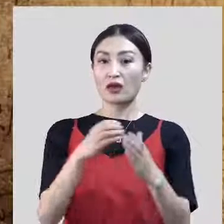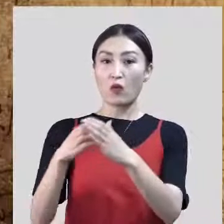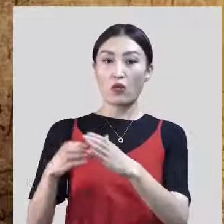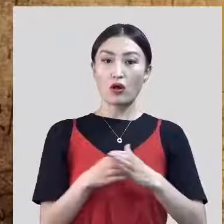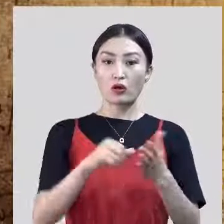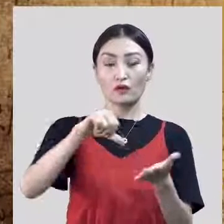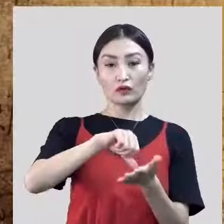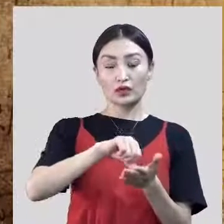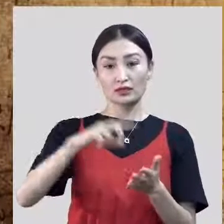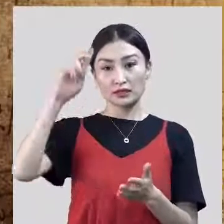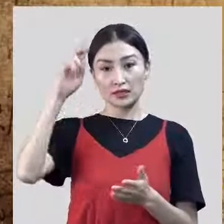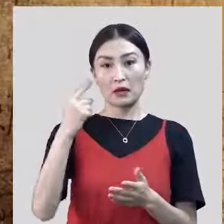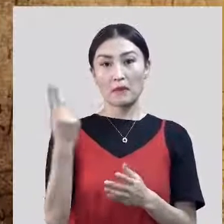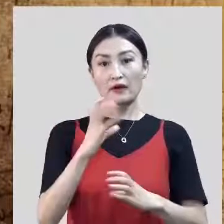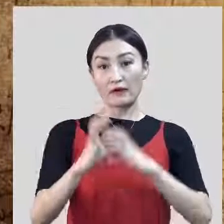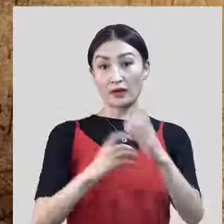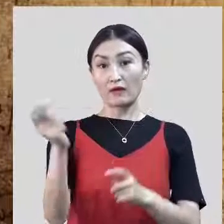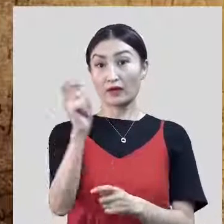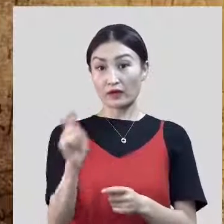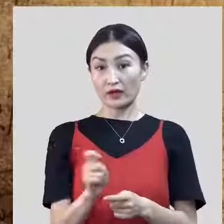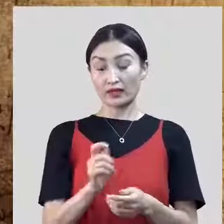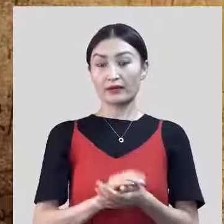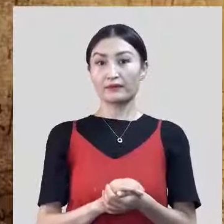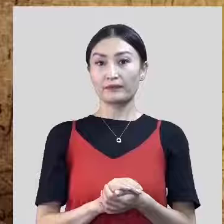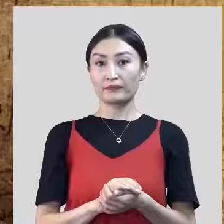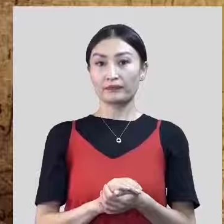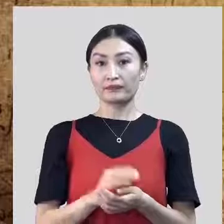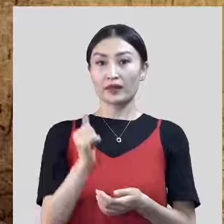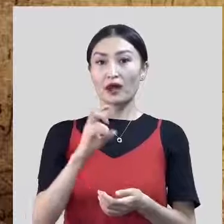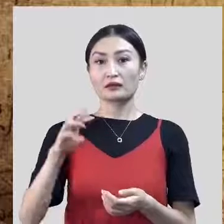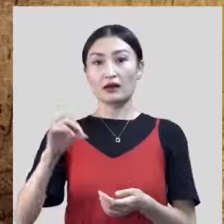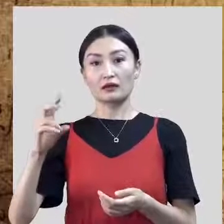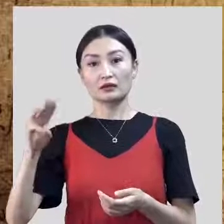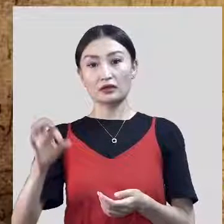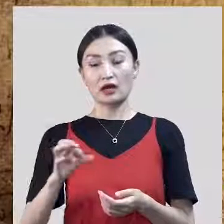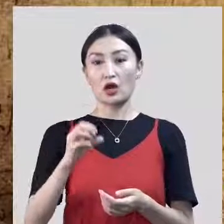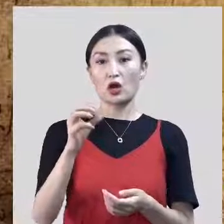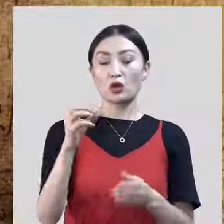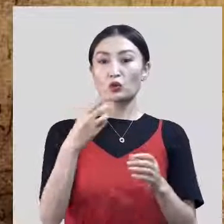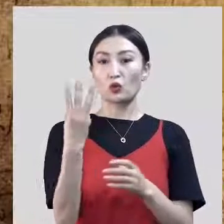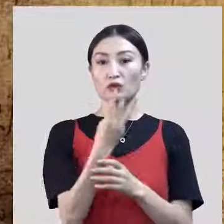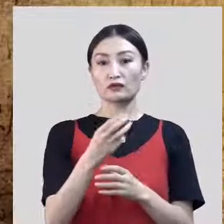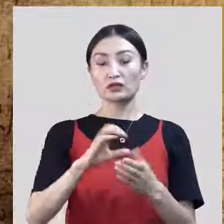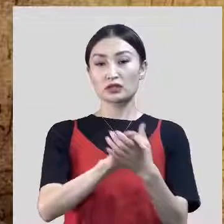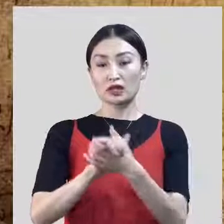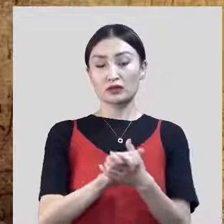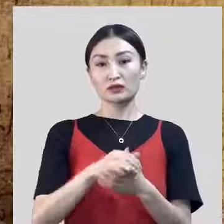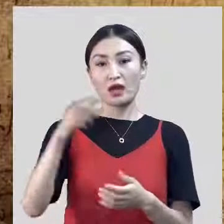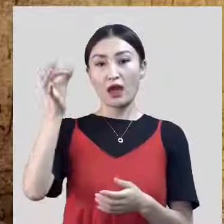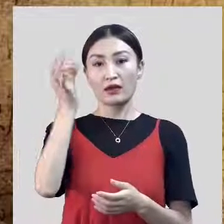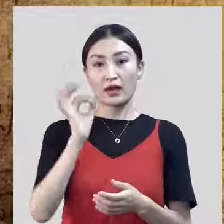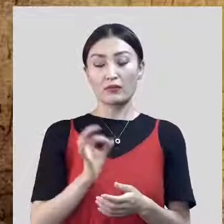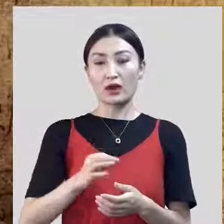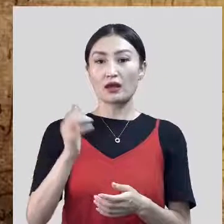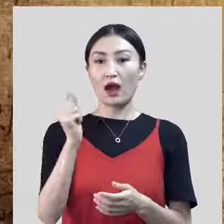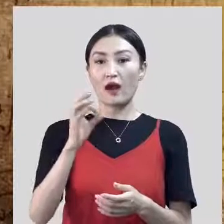участвовала ли страны в первой мировой войне антанта и тройственный союз странной германия